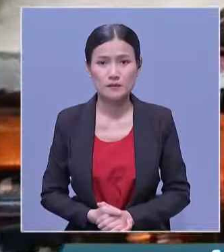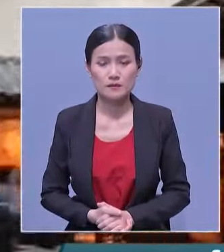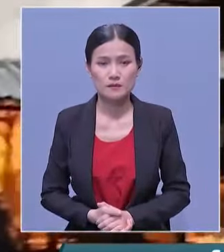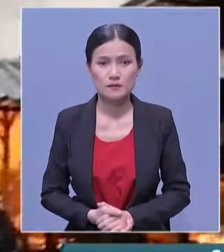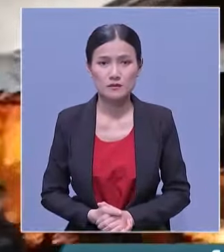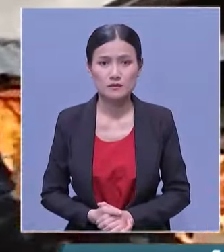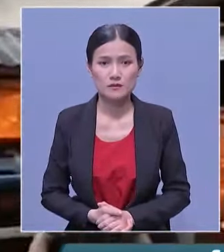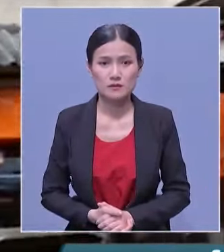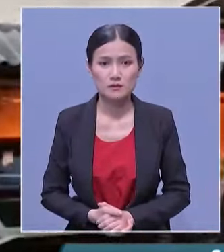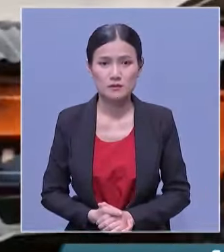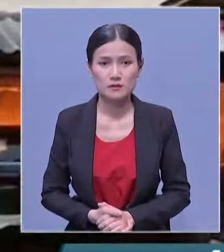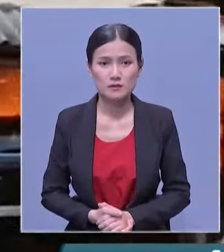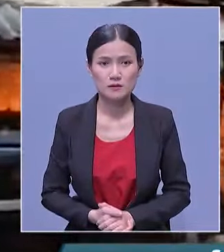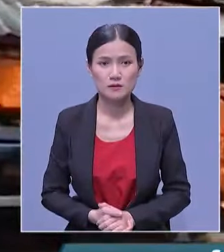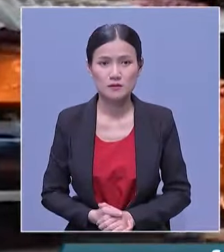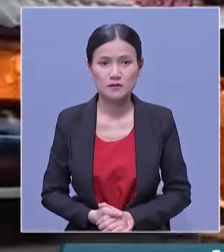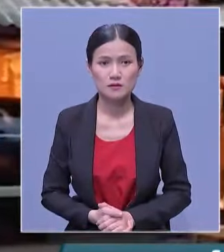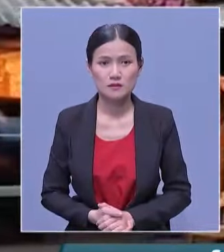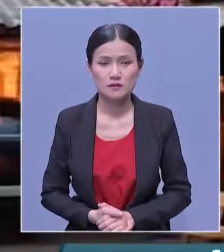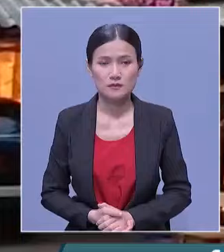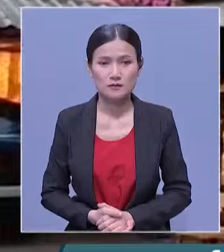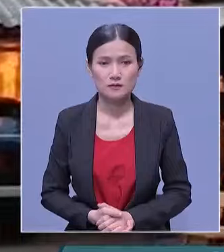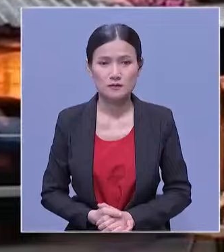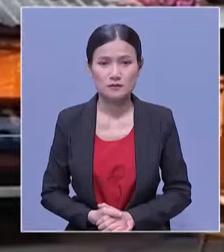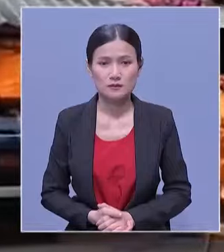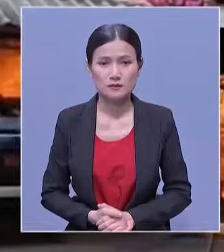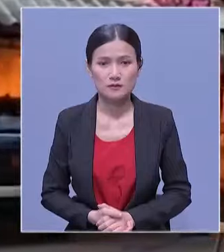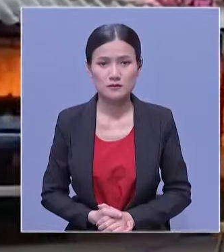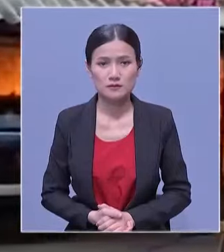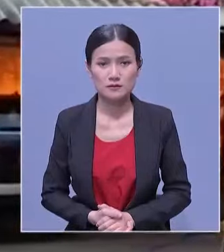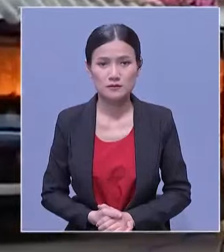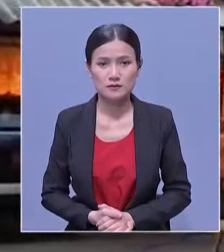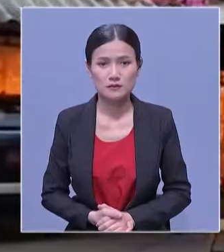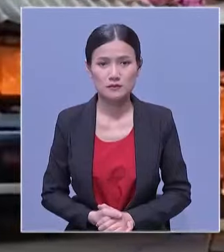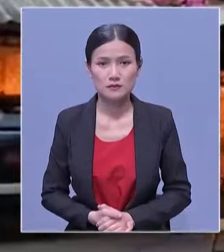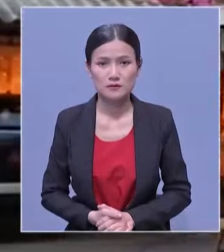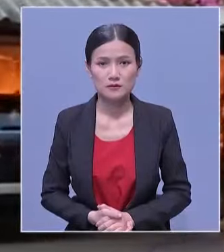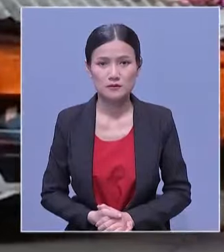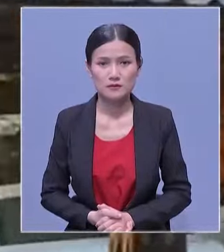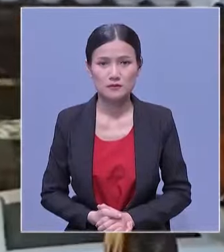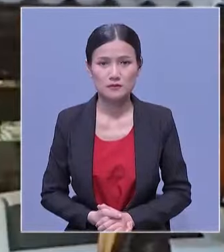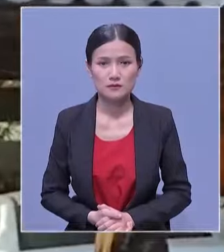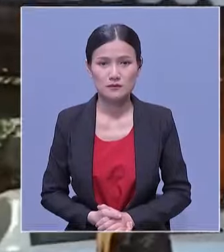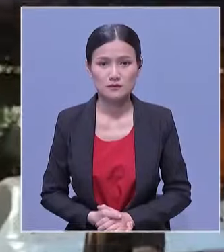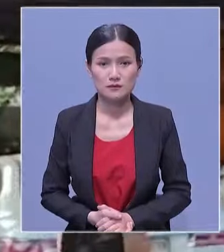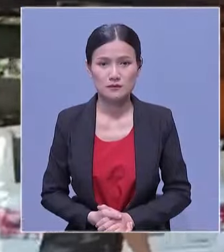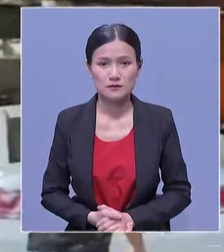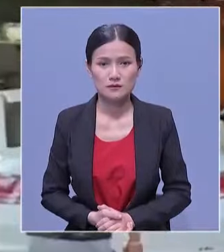เอาออกมาเอามาทำอะไรไม่ได้แล้วอย่ารถรถดับเพลิงกำลังมาทำอะไรไม่ได้แล้วอย่าไปห่วงอะไร ออกมาเลยร